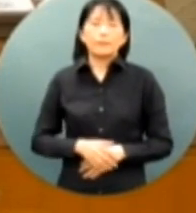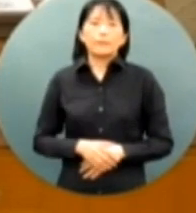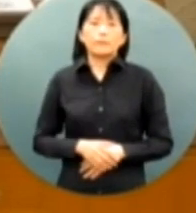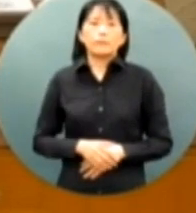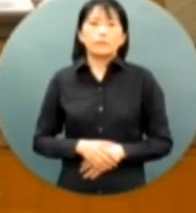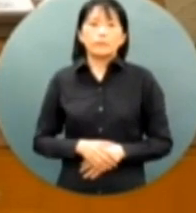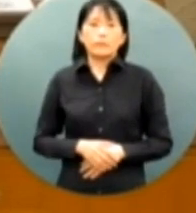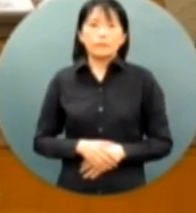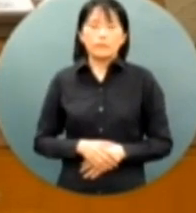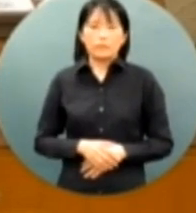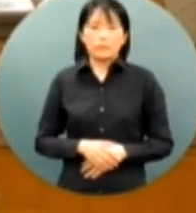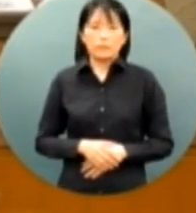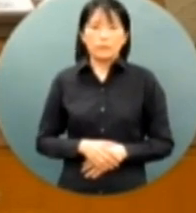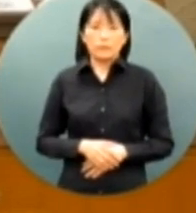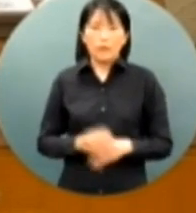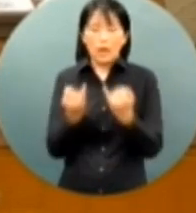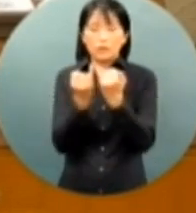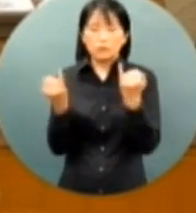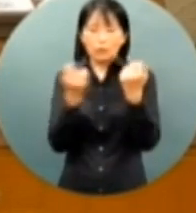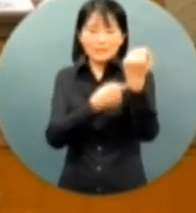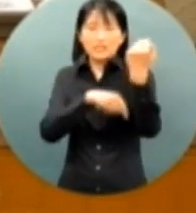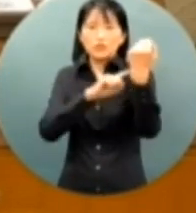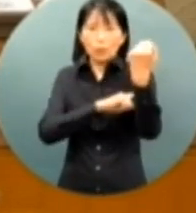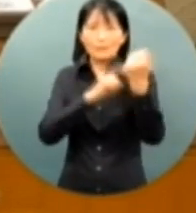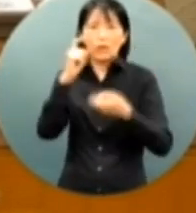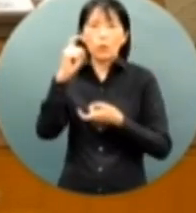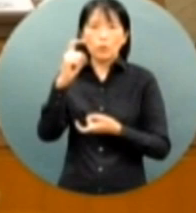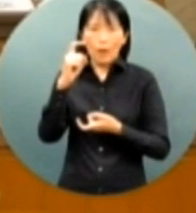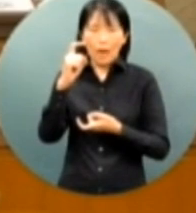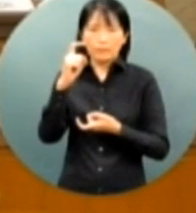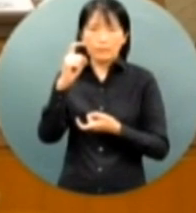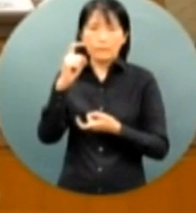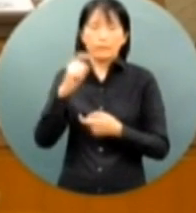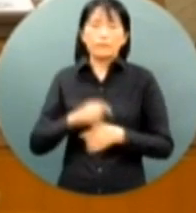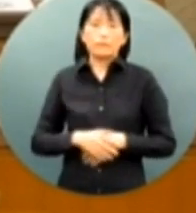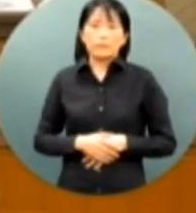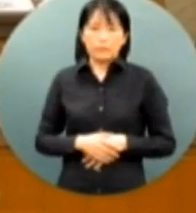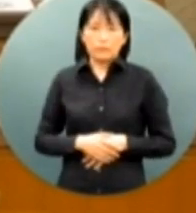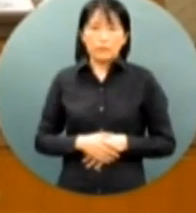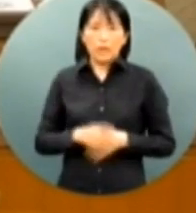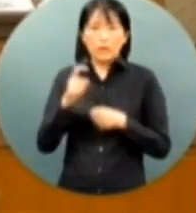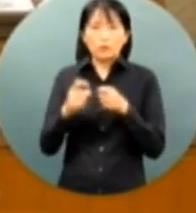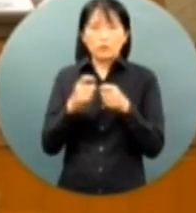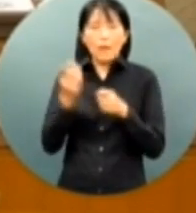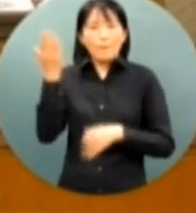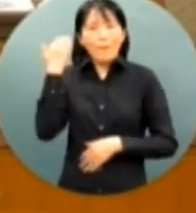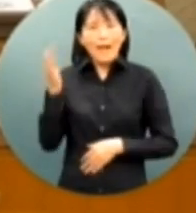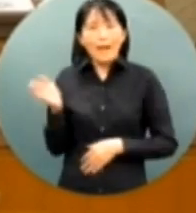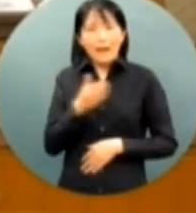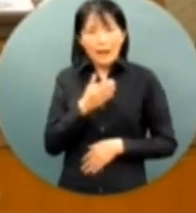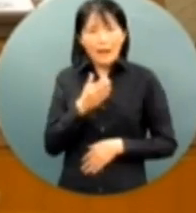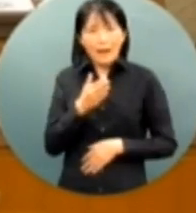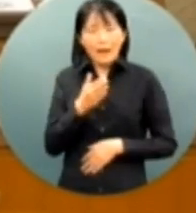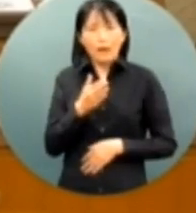。この女子力という言葉でありますけれども、10年も前から使われ